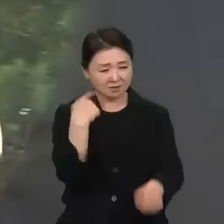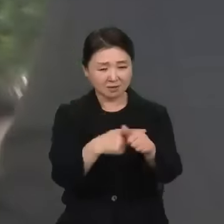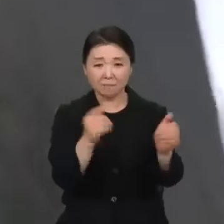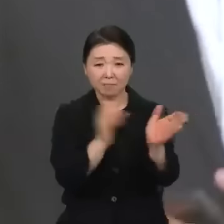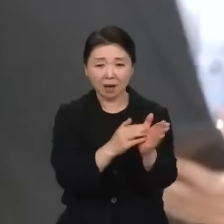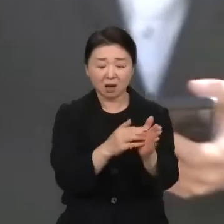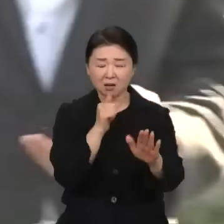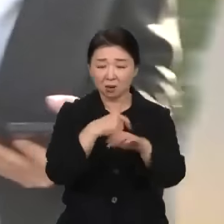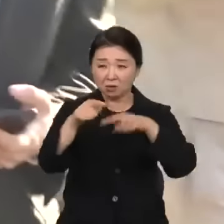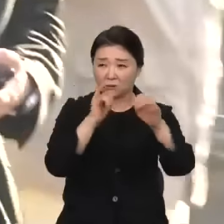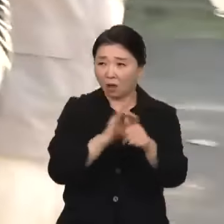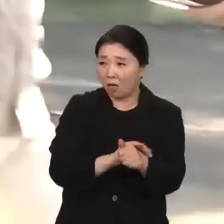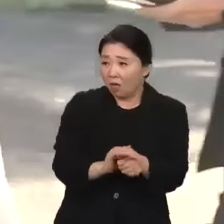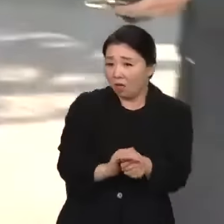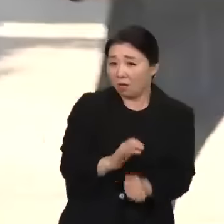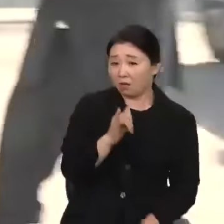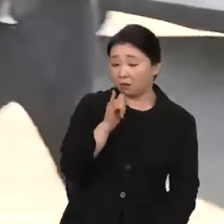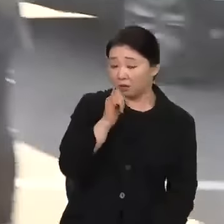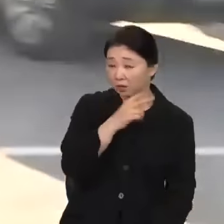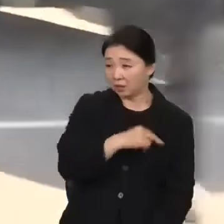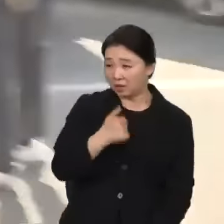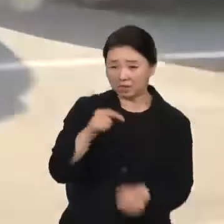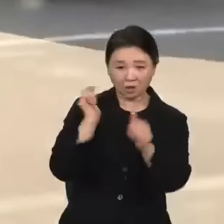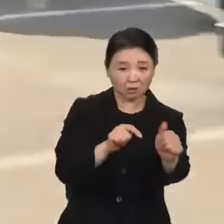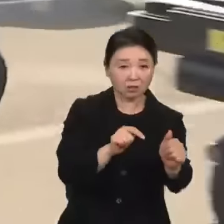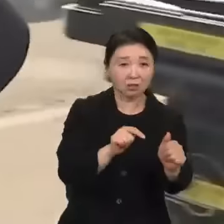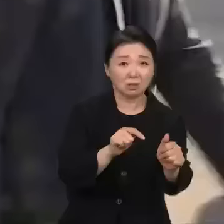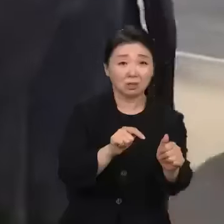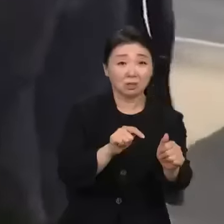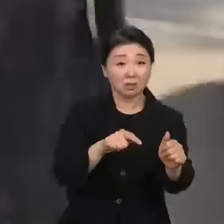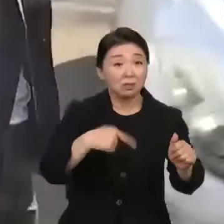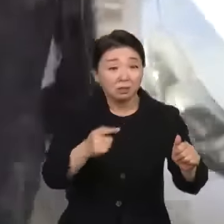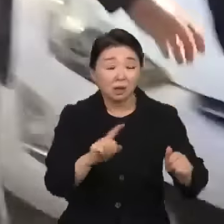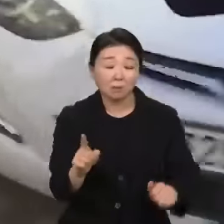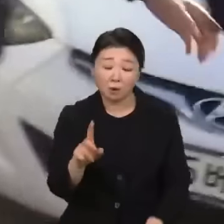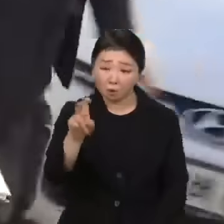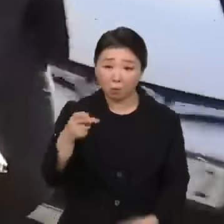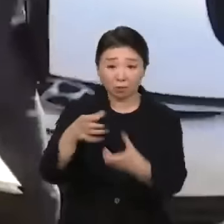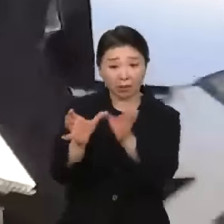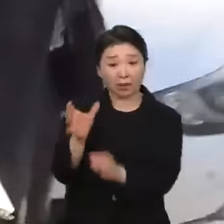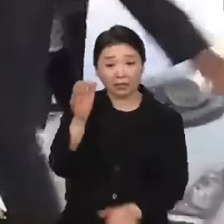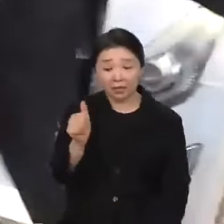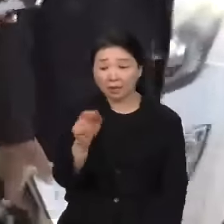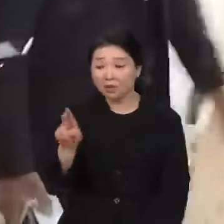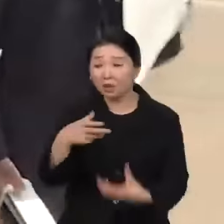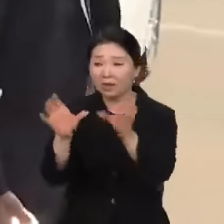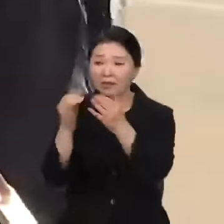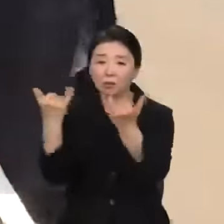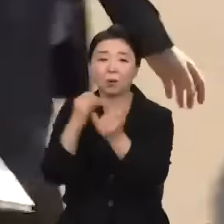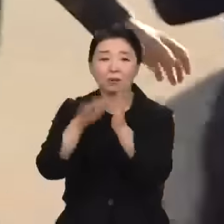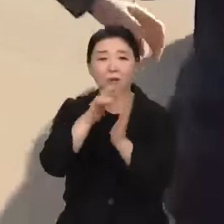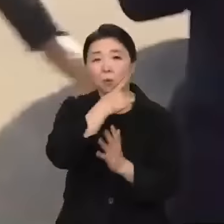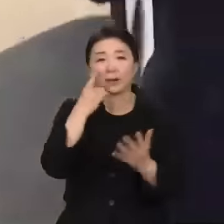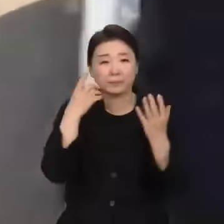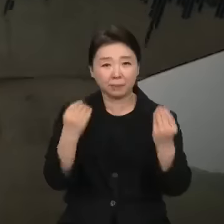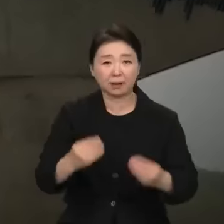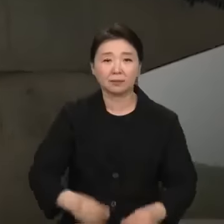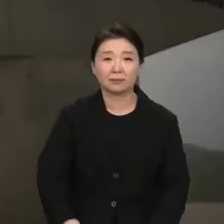있던 상황. 사단장의 지시 정황은 잠시 후 이어진 포대장과 여단장의 통화에서도 확인된 바